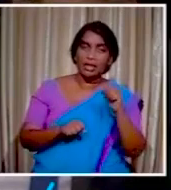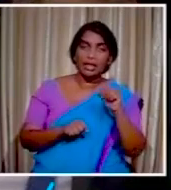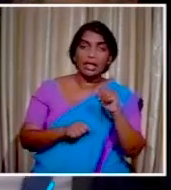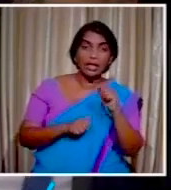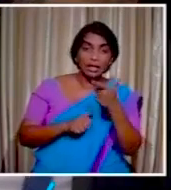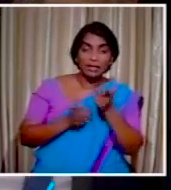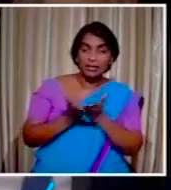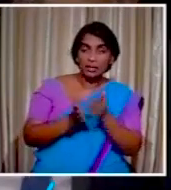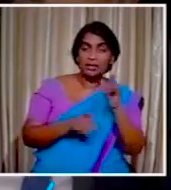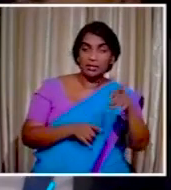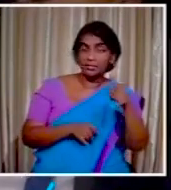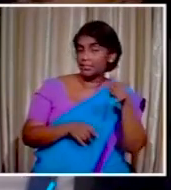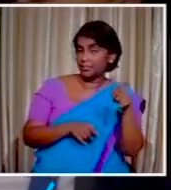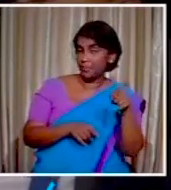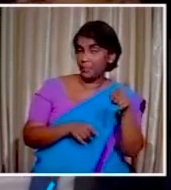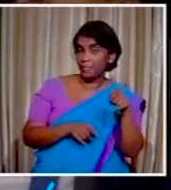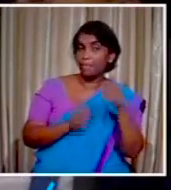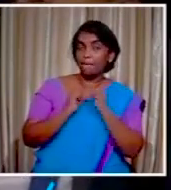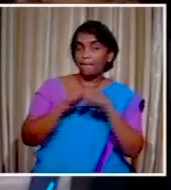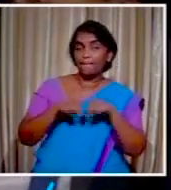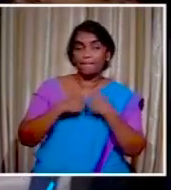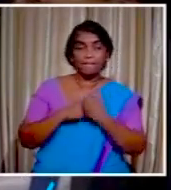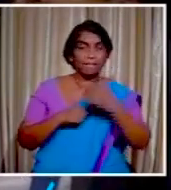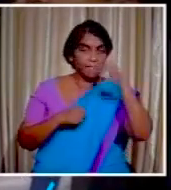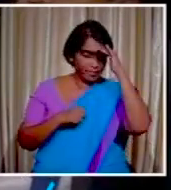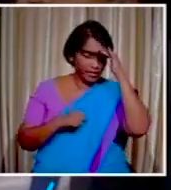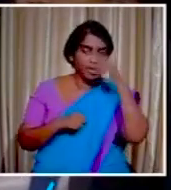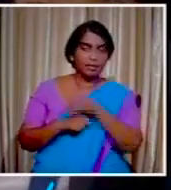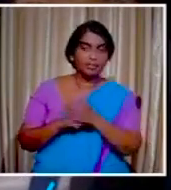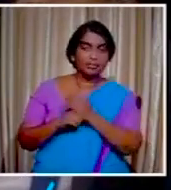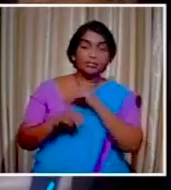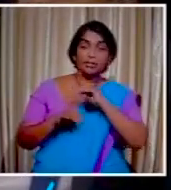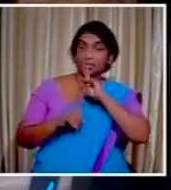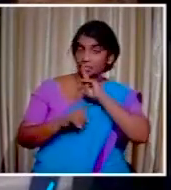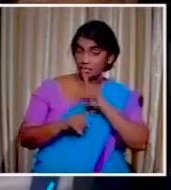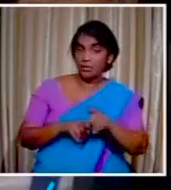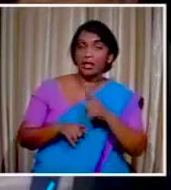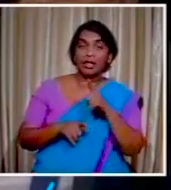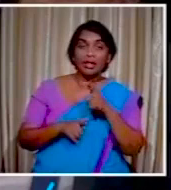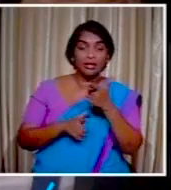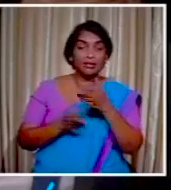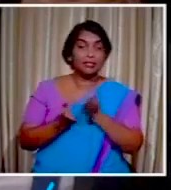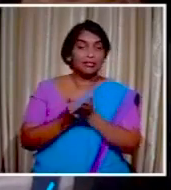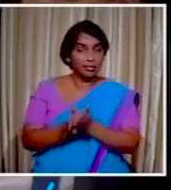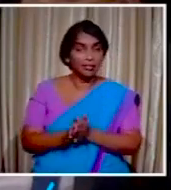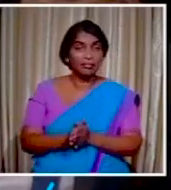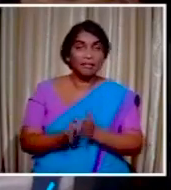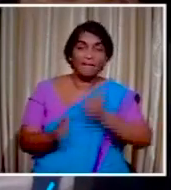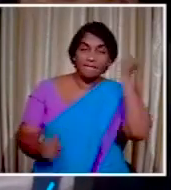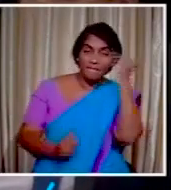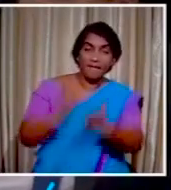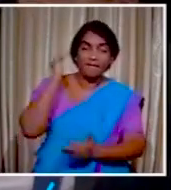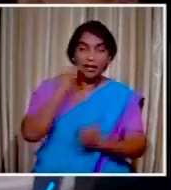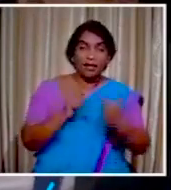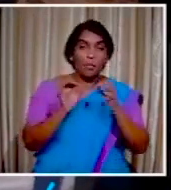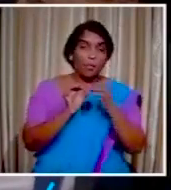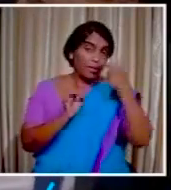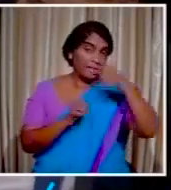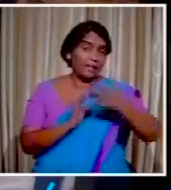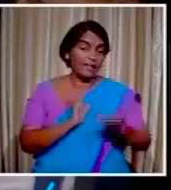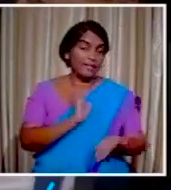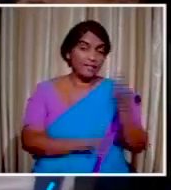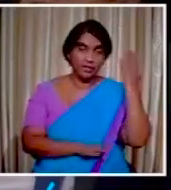ඉන්න ඔබතුමන්ලගේ වෘත්තීය සමිති නායකයා එළියට බහලා කියයි අන්න දීවරයන්ට පහර පිට පහර ගහන්න භූමි තෙල් මිල වැඩි කරා